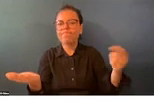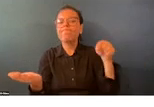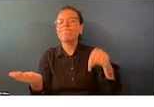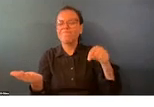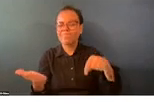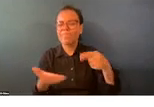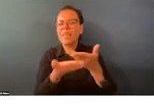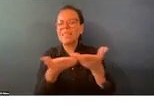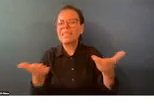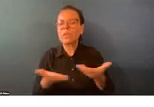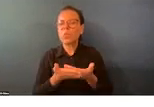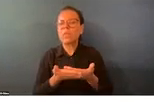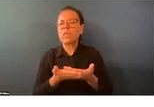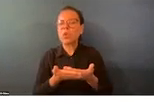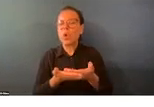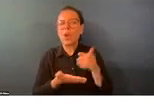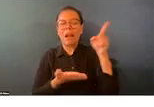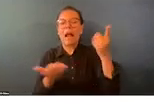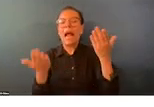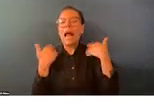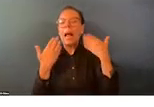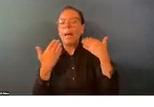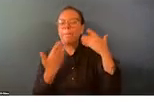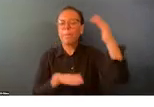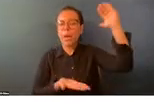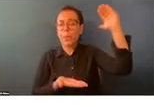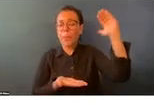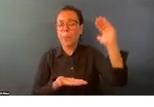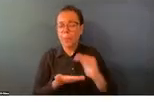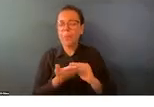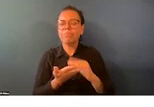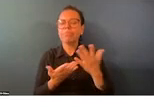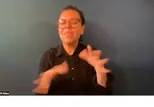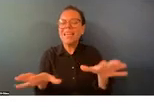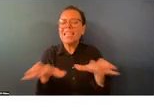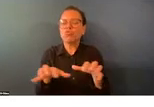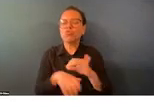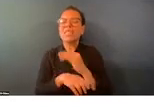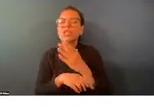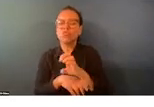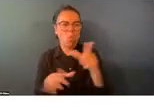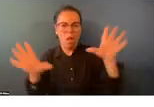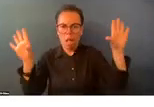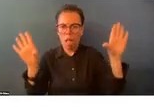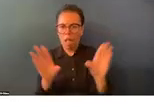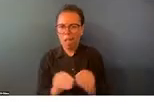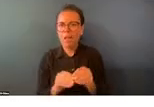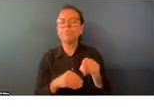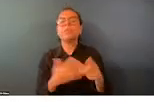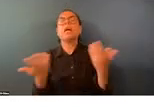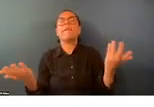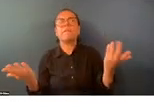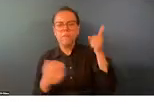низовья Центральной Азии уже ощущают на себя эти изменения. Но пока что в Республике Таджикистан в